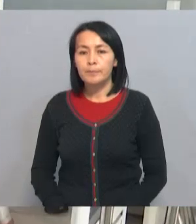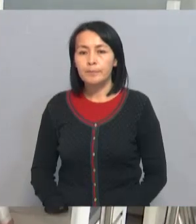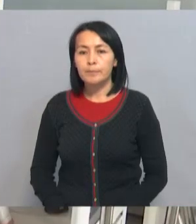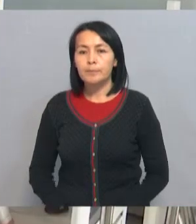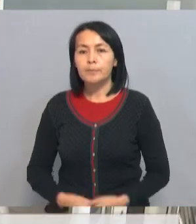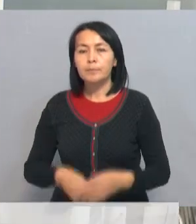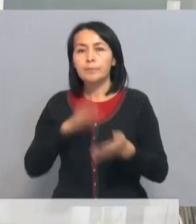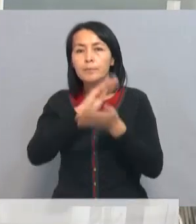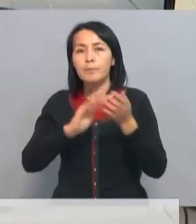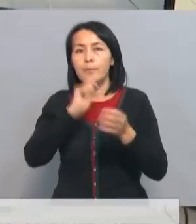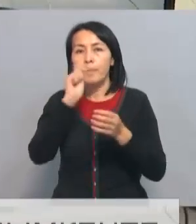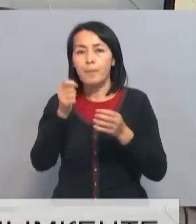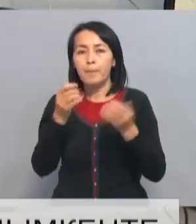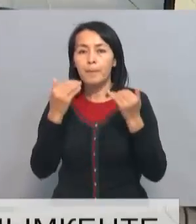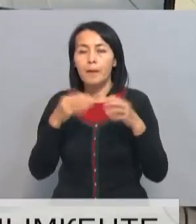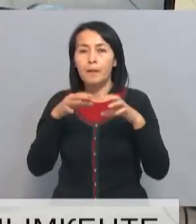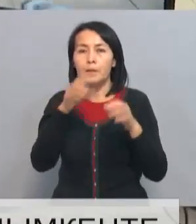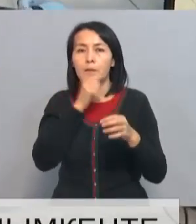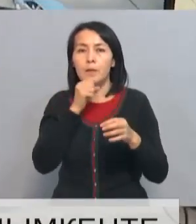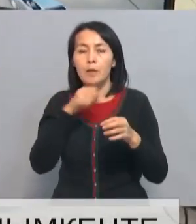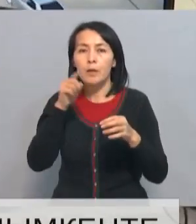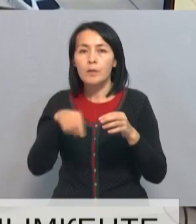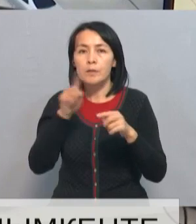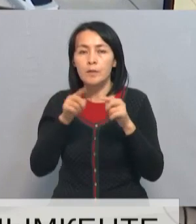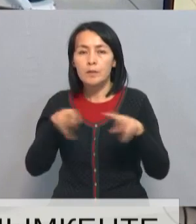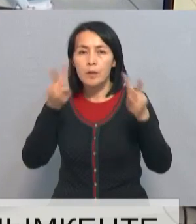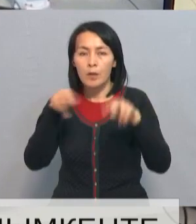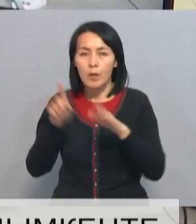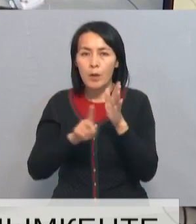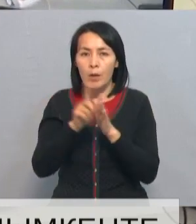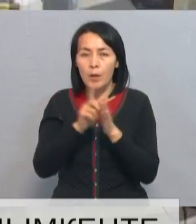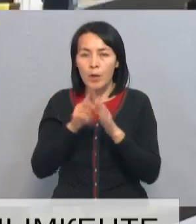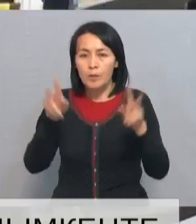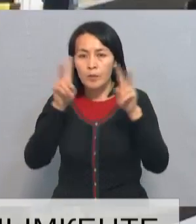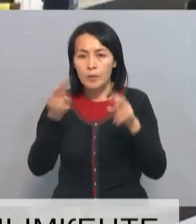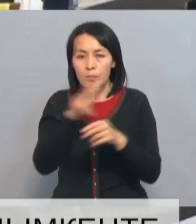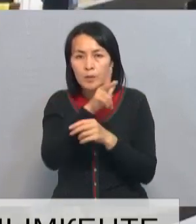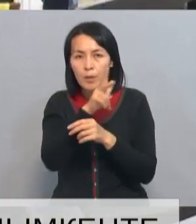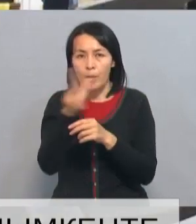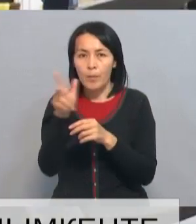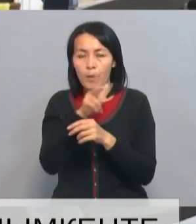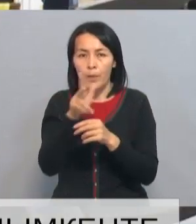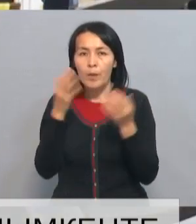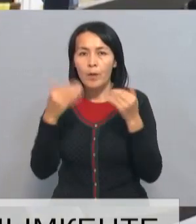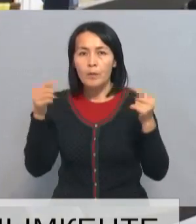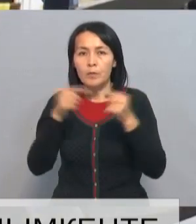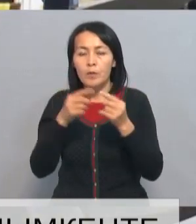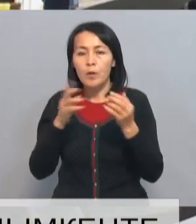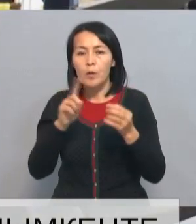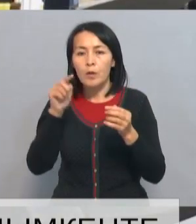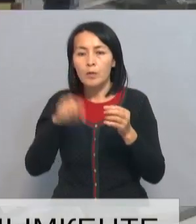Заявление полицейские зарегистрировали по статье кража и приступили к разыскным мероприятиям. При проверке записи с камер наружного наблюдения установлено,